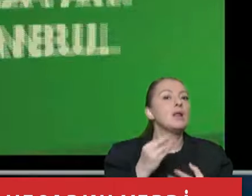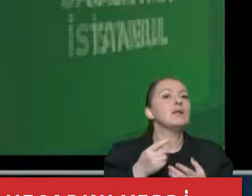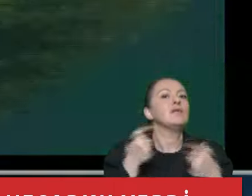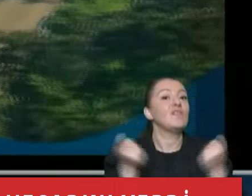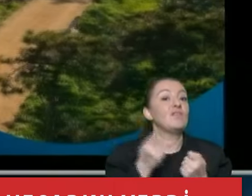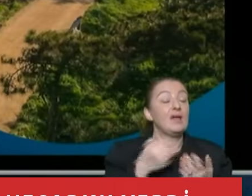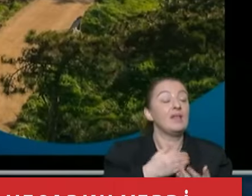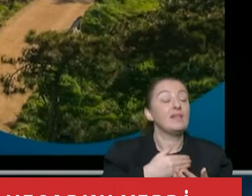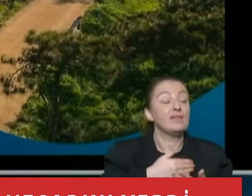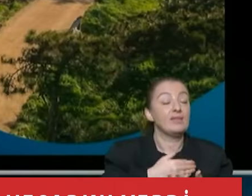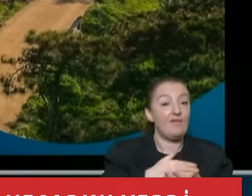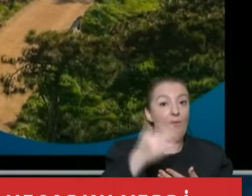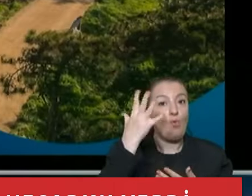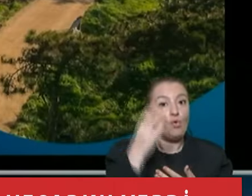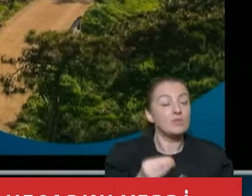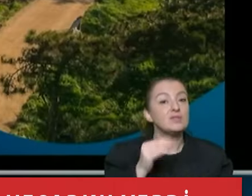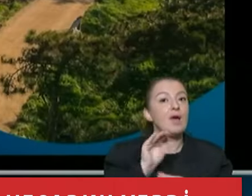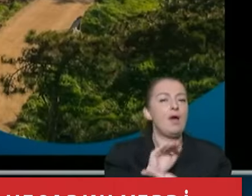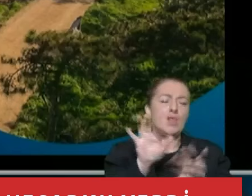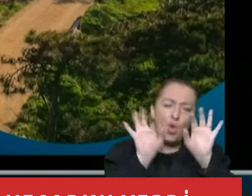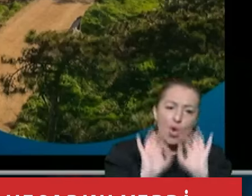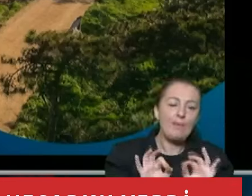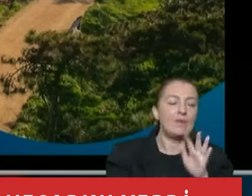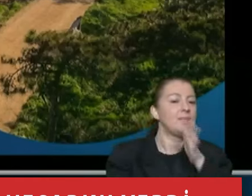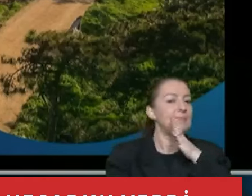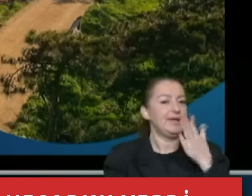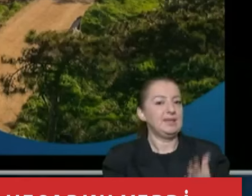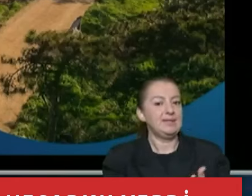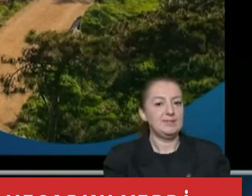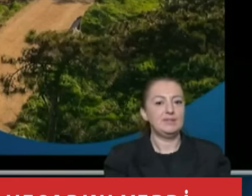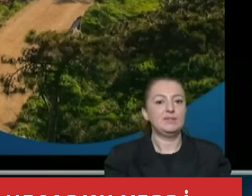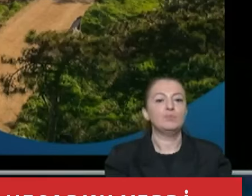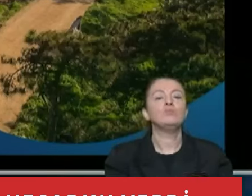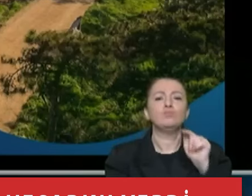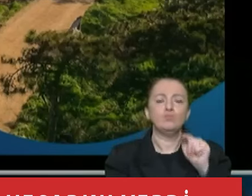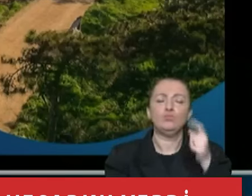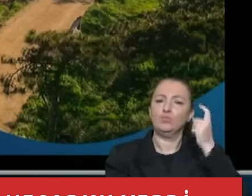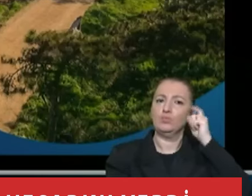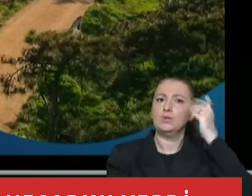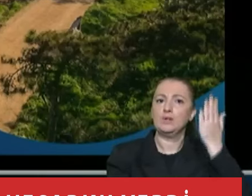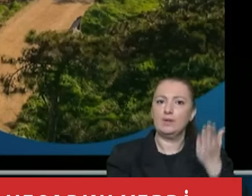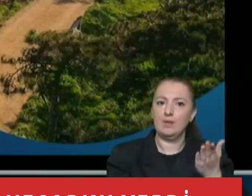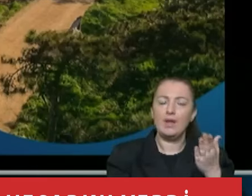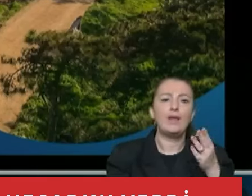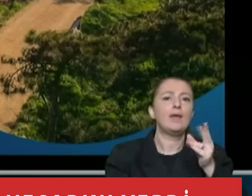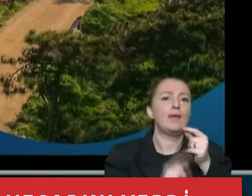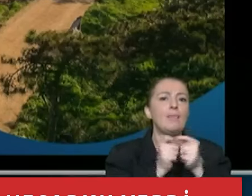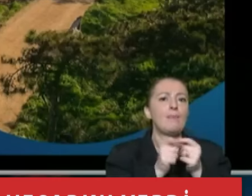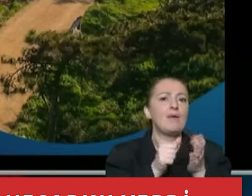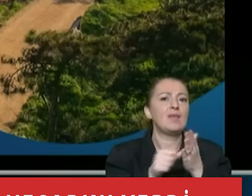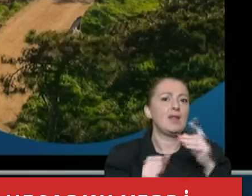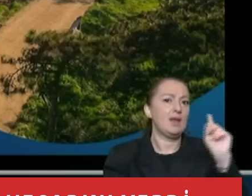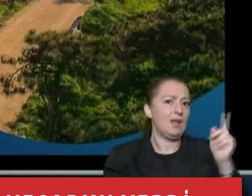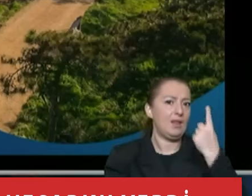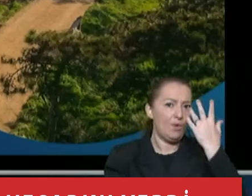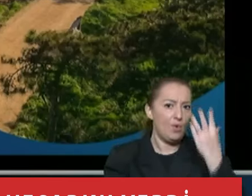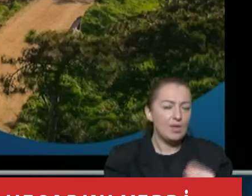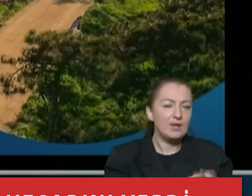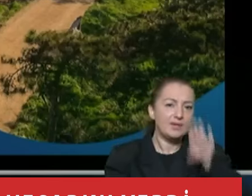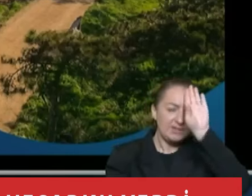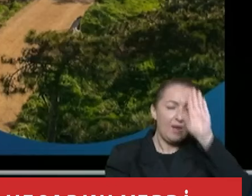sürdürülebilirliğinin de hayati önemini bilmekteyiz Bu bakış açısıyla ibbe tarihinde ilk olarak